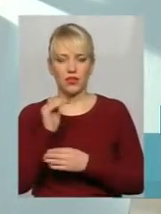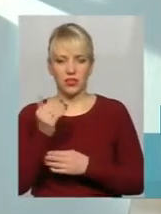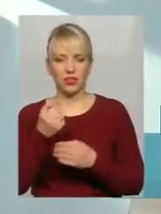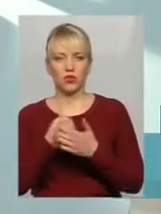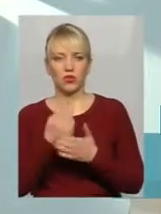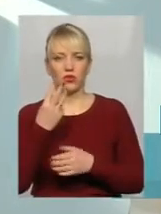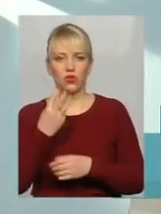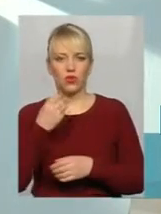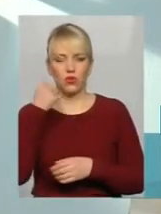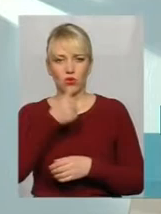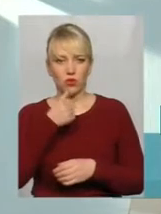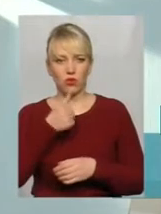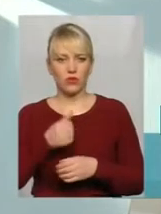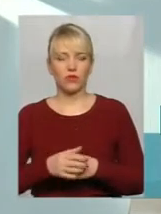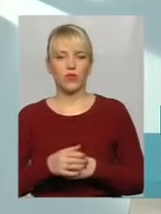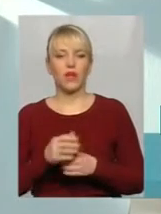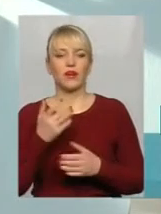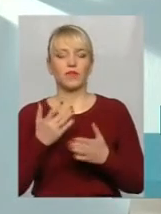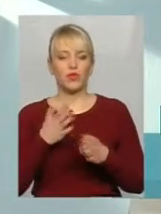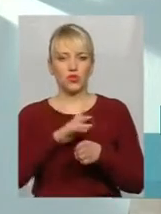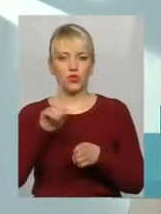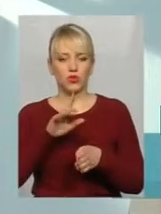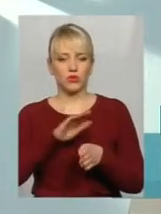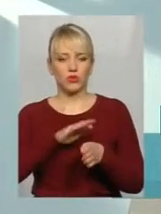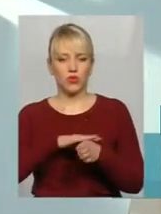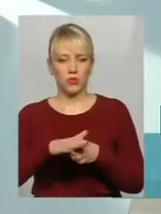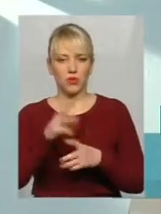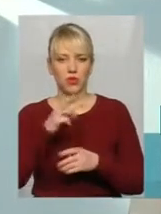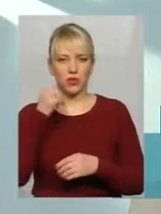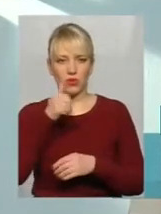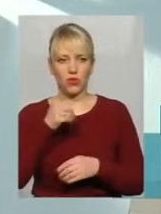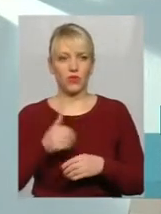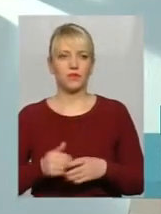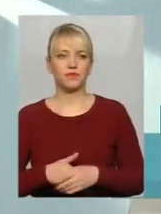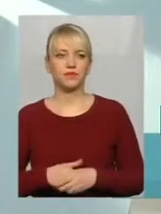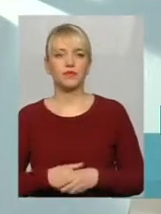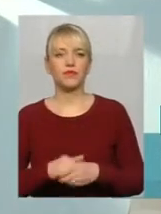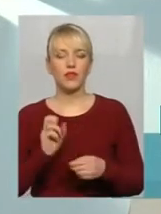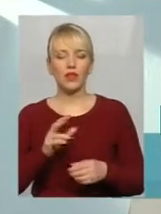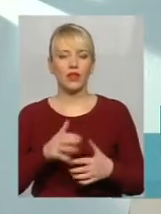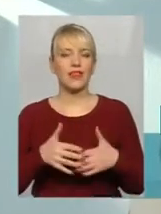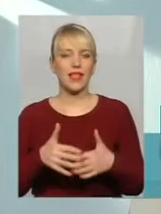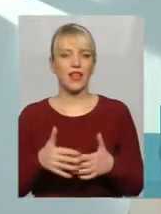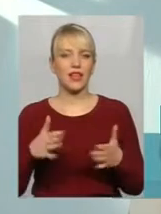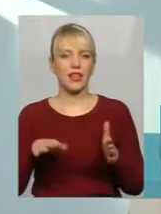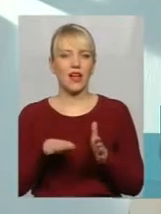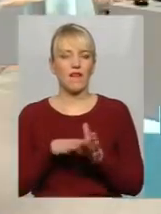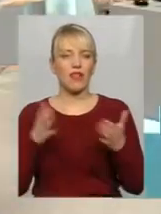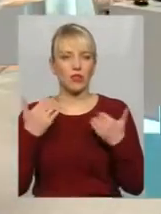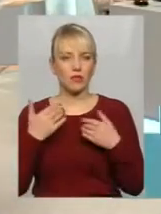до досягнення дитини 3-річного віку. Наскільки жінки входять в декретний відпуск на 3 роки, то